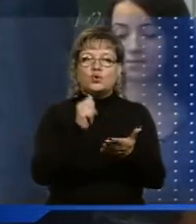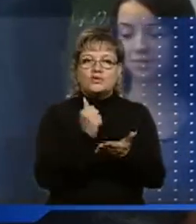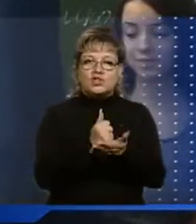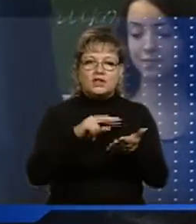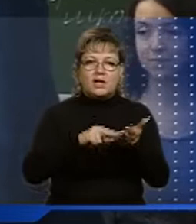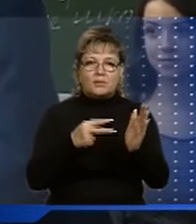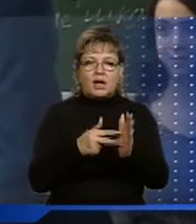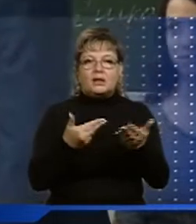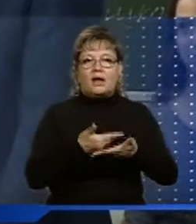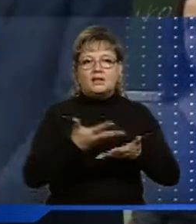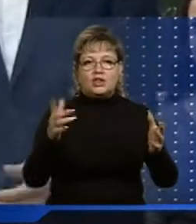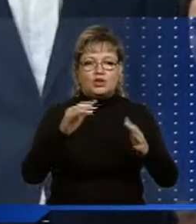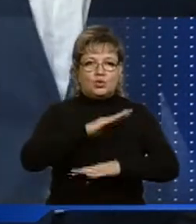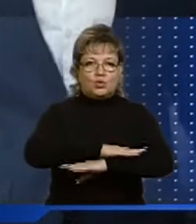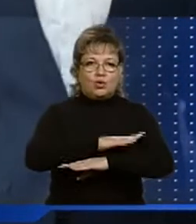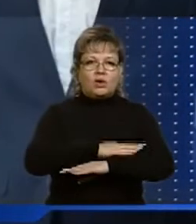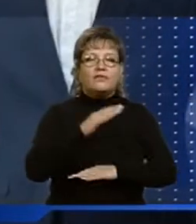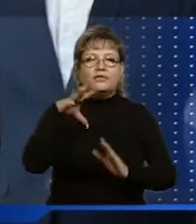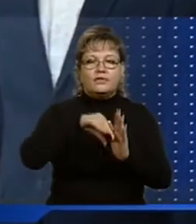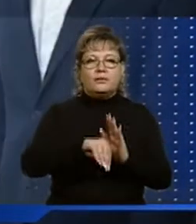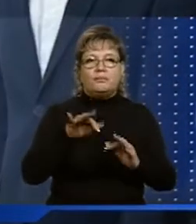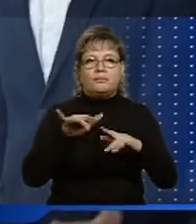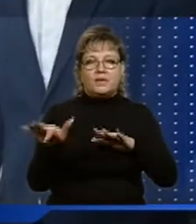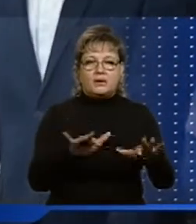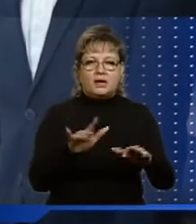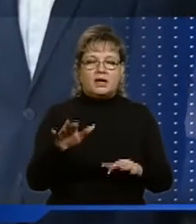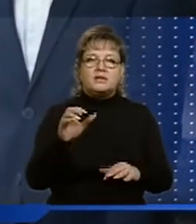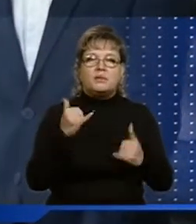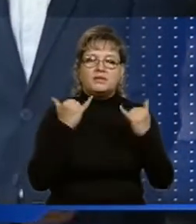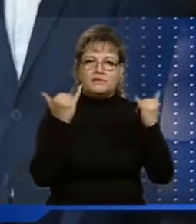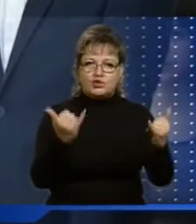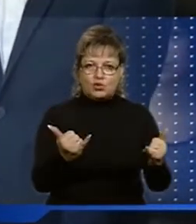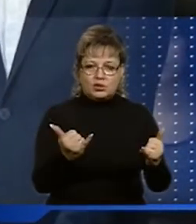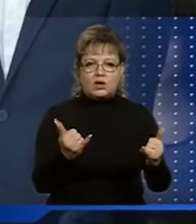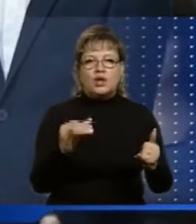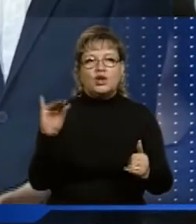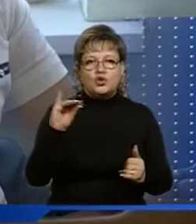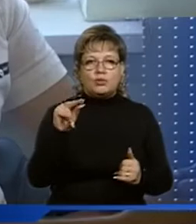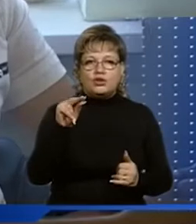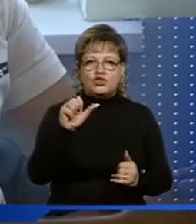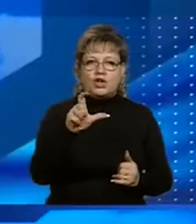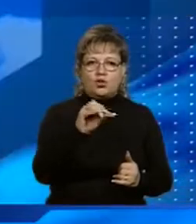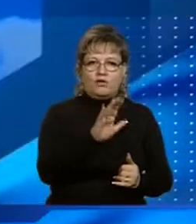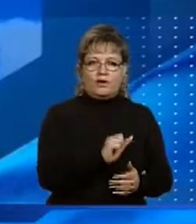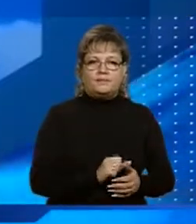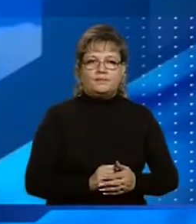утверждены планы открытых уроков. Совсем недавно в донских школах прошли мероприятия, посвященные юбилею Чехова.